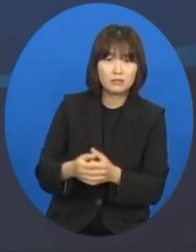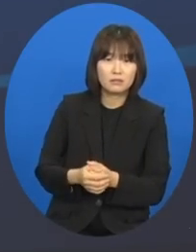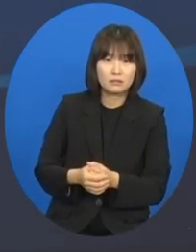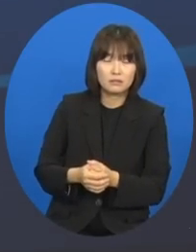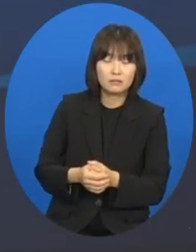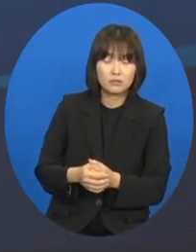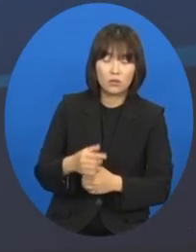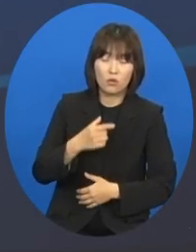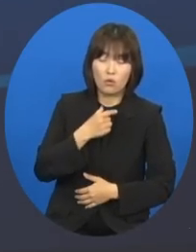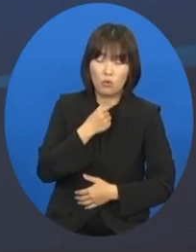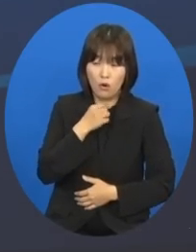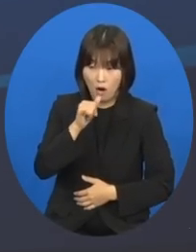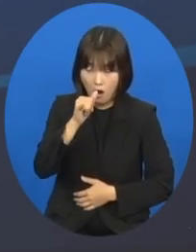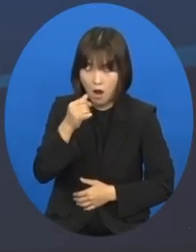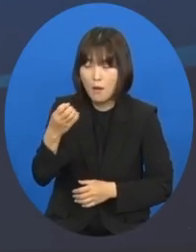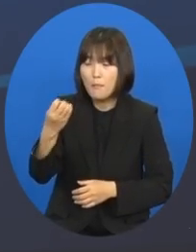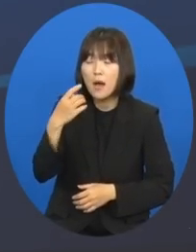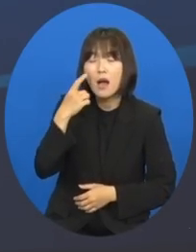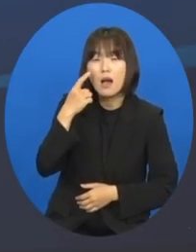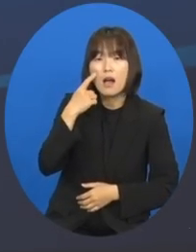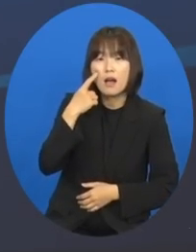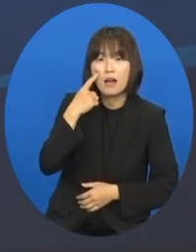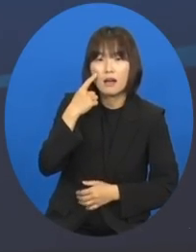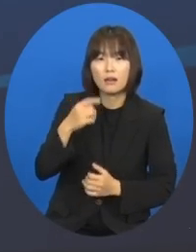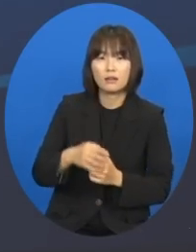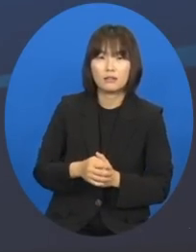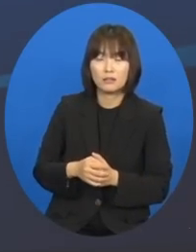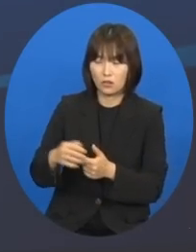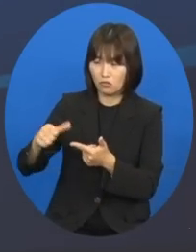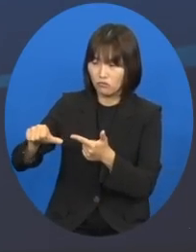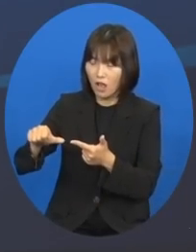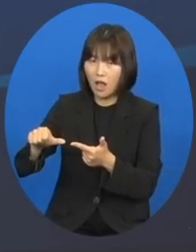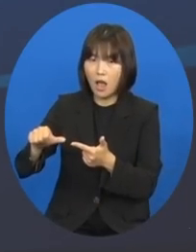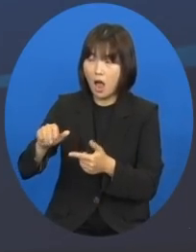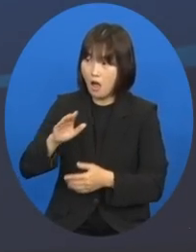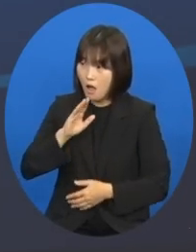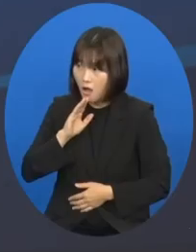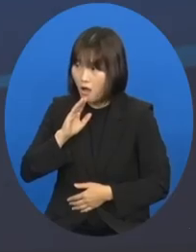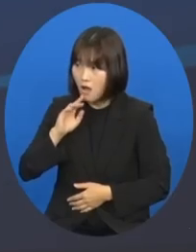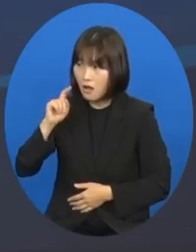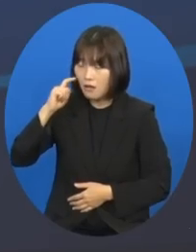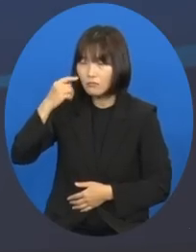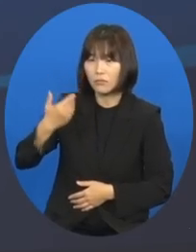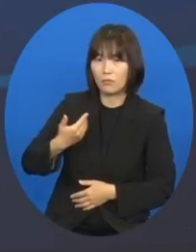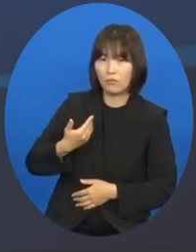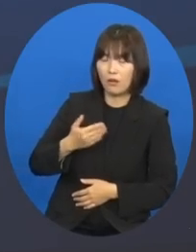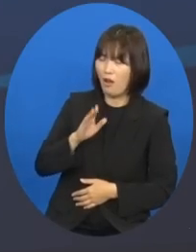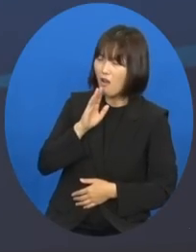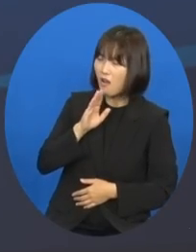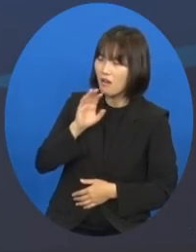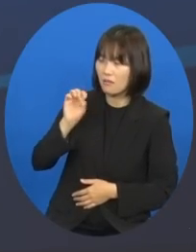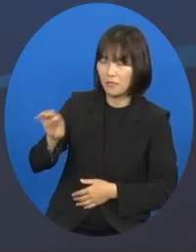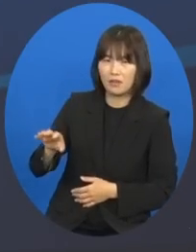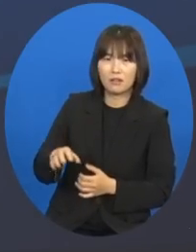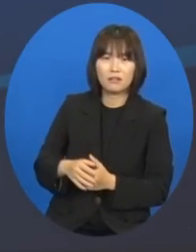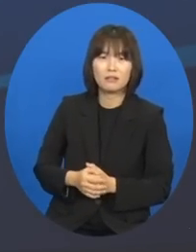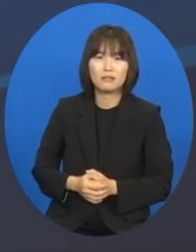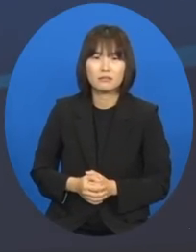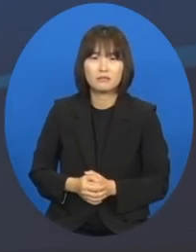있으면 말해봐라 아빠가 들어주겠다 그랬더니 둘째가 진짜 진짜지 아빠가 거짓말하는 거 봤어 그랬더니요